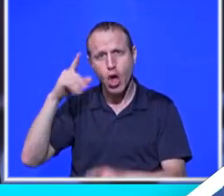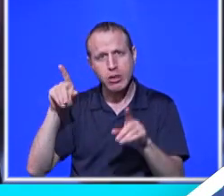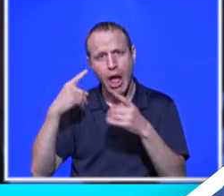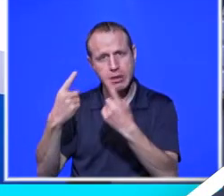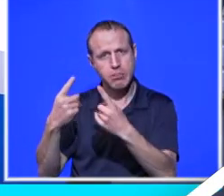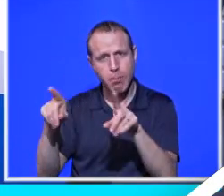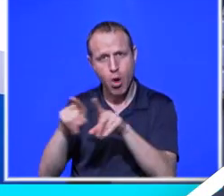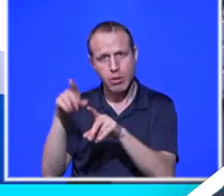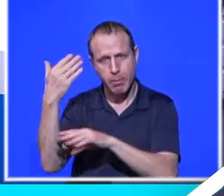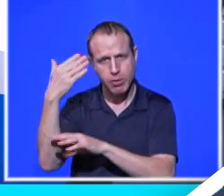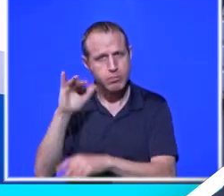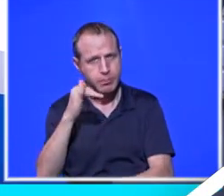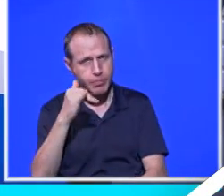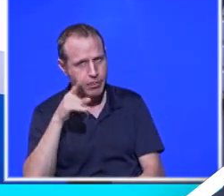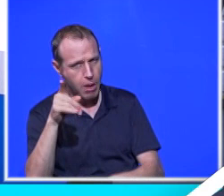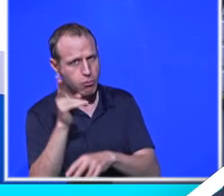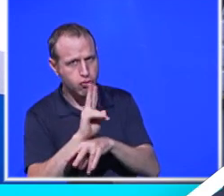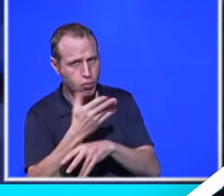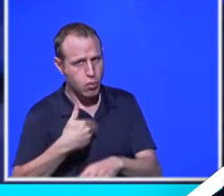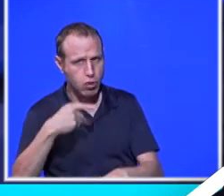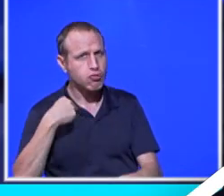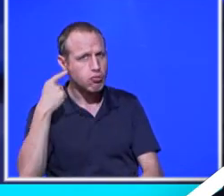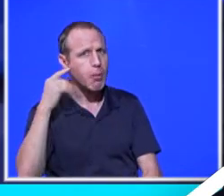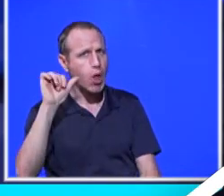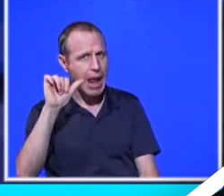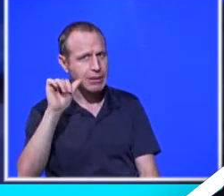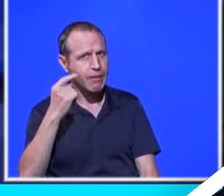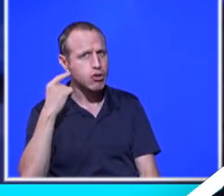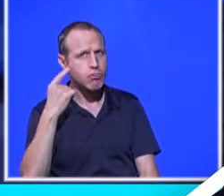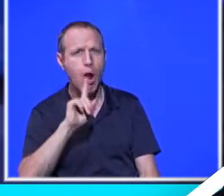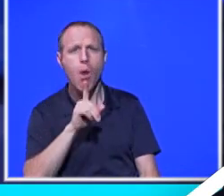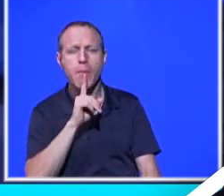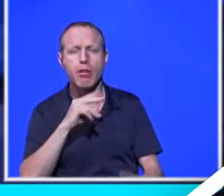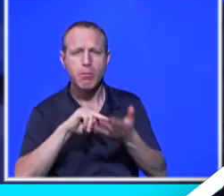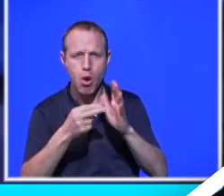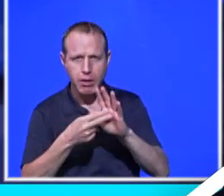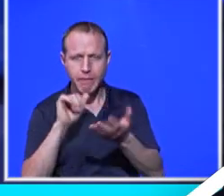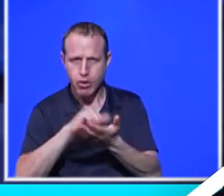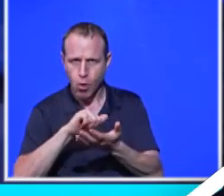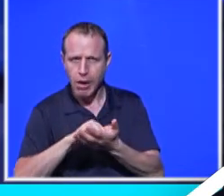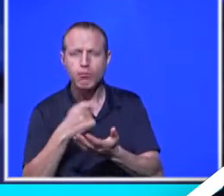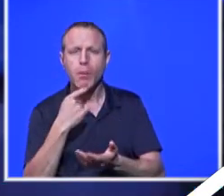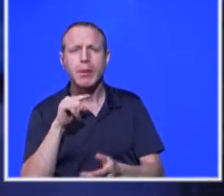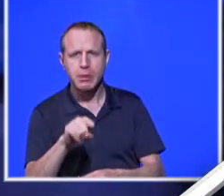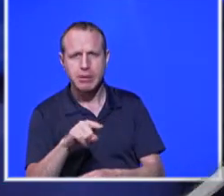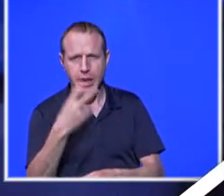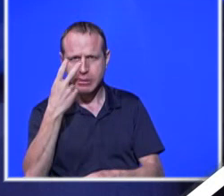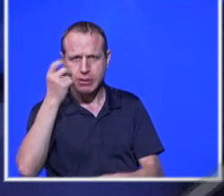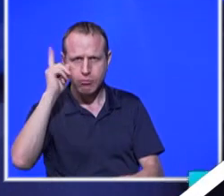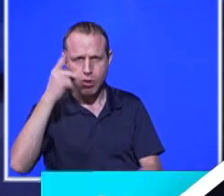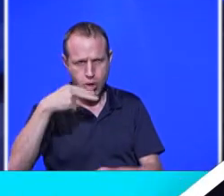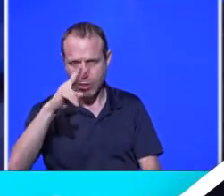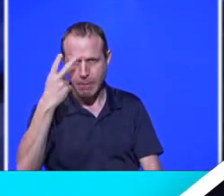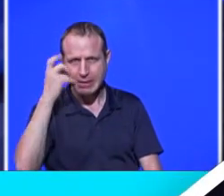מדינות. כן, הם שיקרו אותם. שמענו עכשיו את אליסה, ואנחנו נשמע גם לא מעט פוליטיקאים ועיתונאים שאומרים את זה. 20 שנה, אפילו